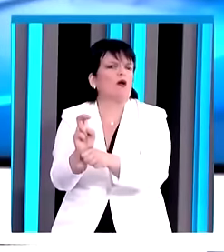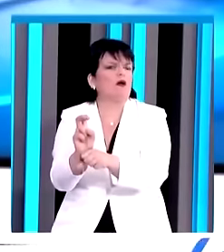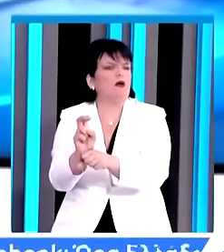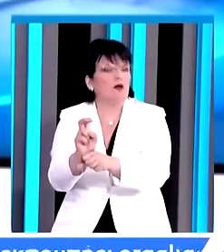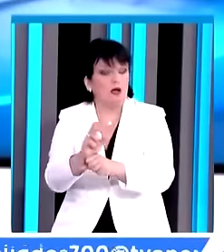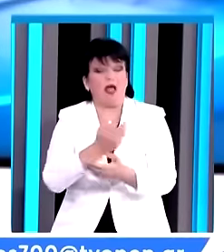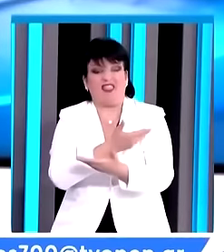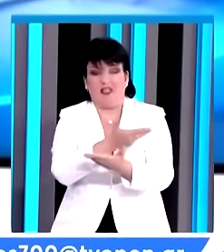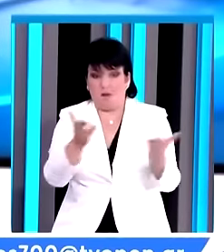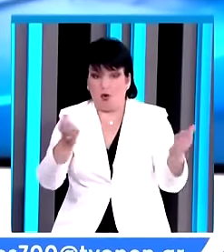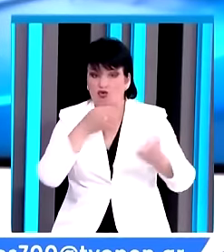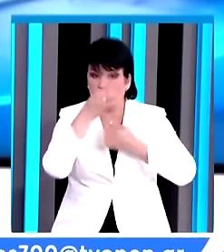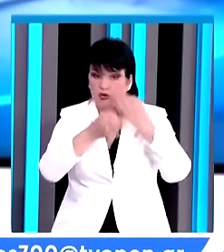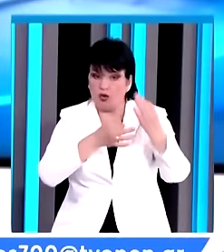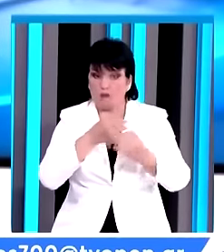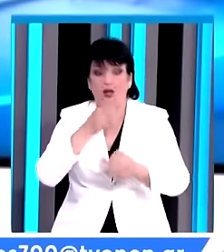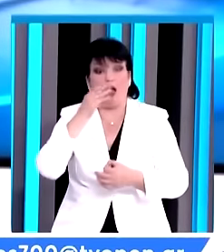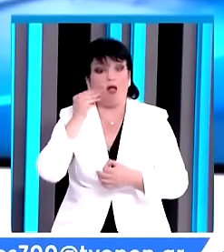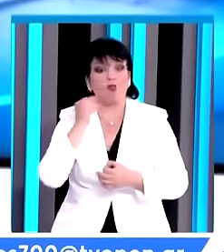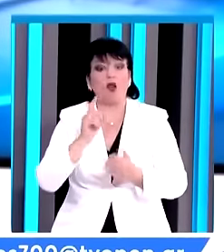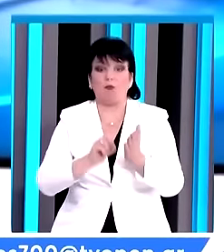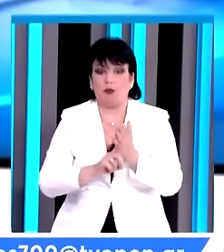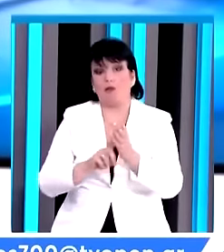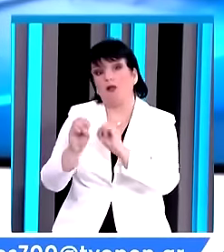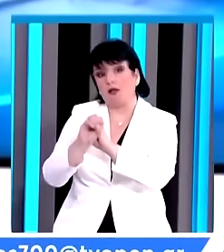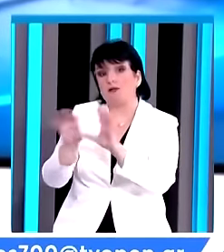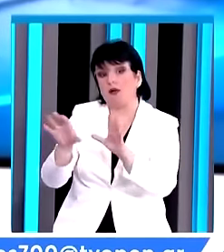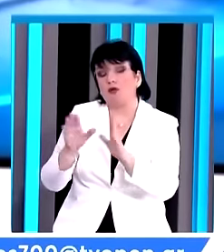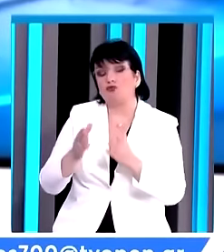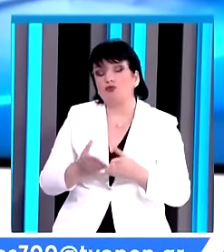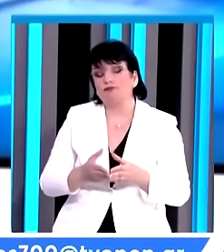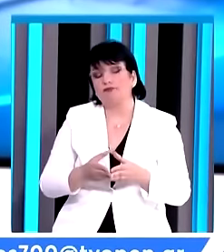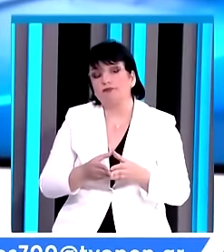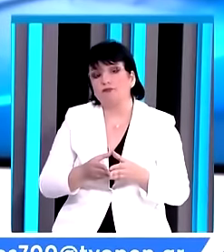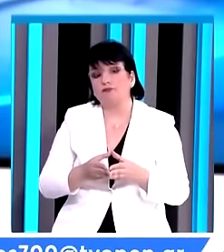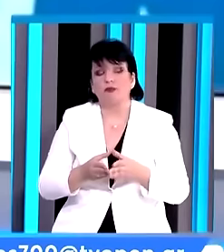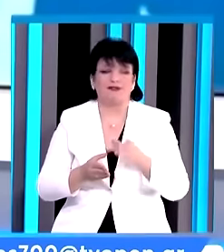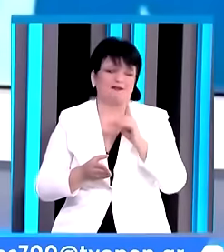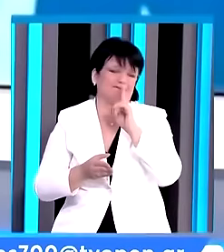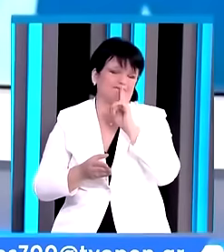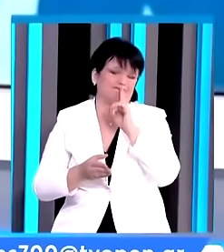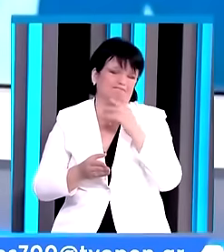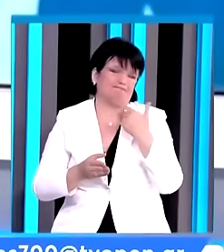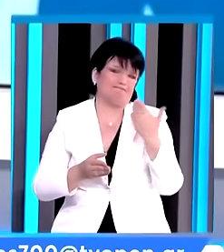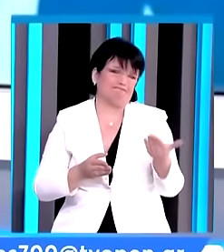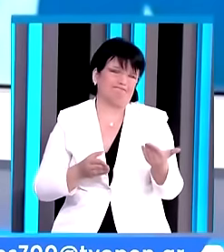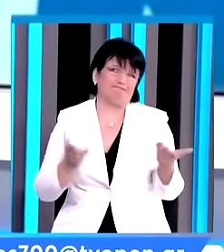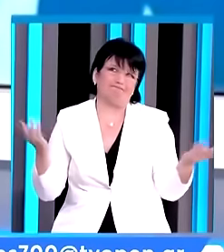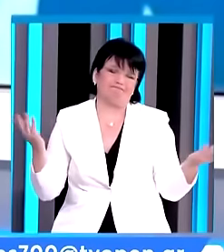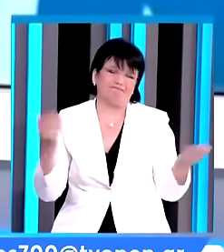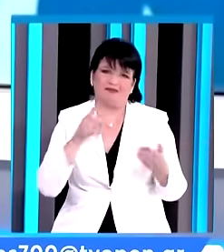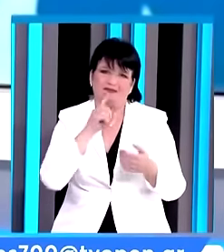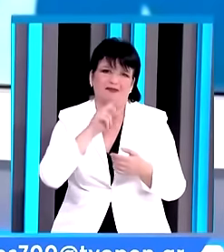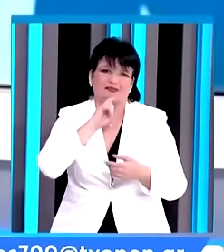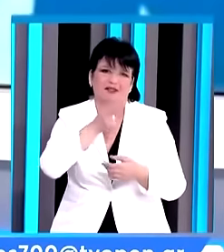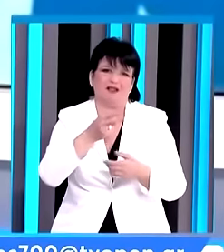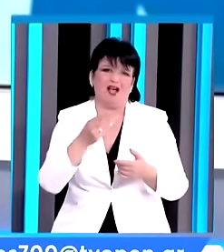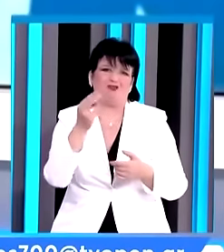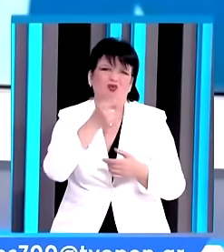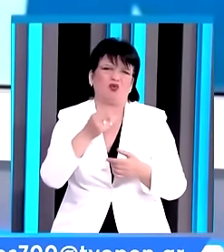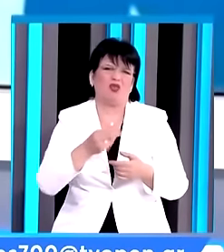γι' αυτό επανέρχομαι, ότι ο Ανδρουλάκης πρέπει να ενημερωθεί. Δεν θα πω τίποτα για το θέμα αυτό, καθώς